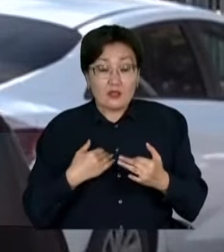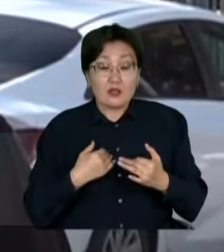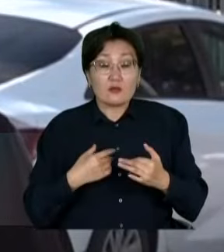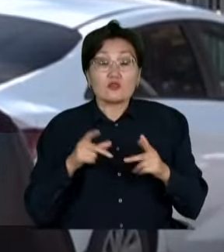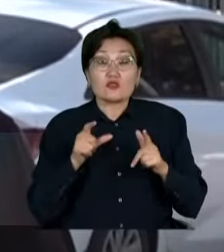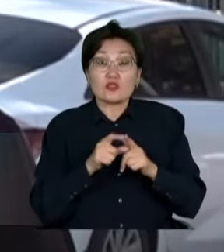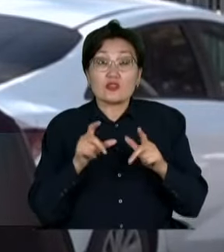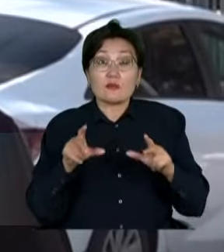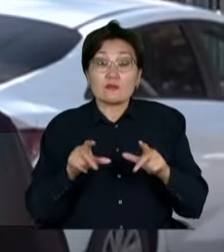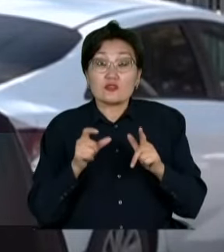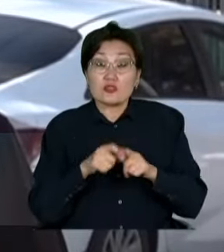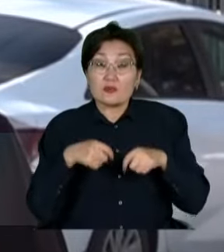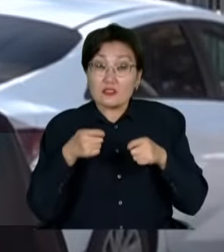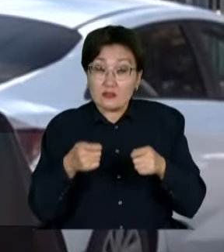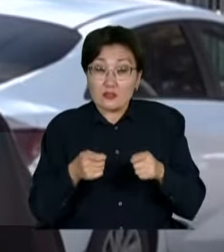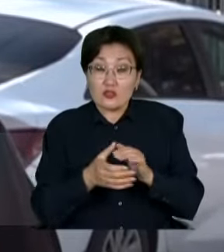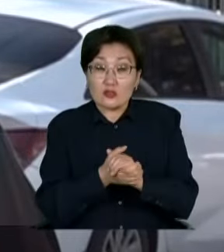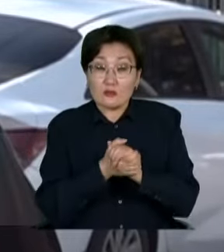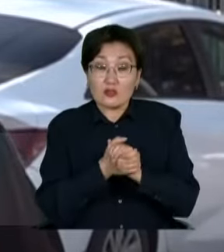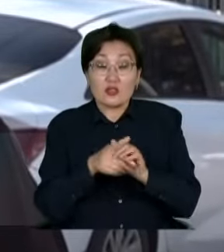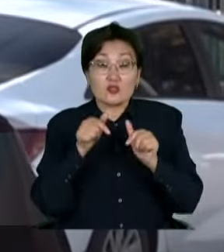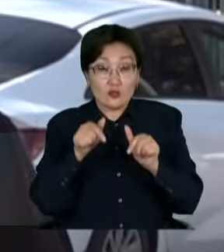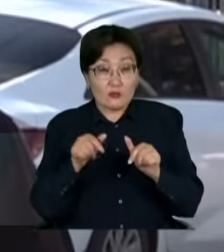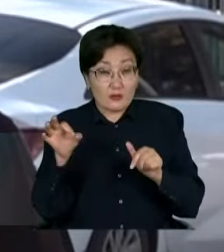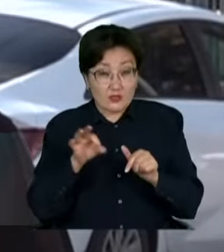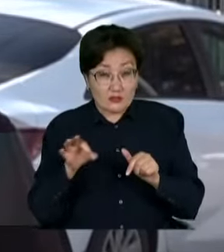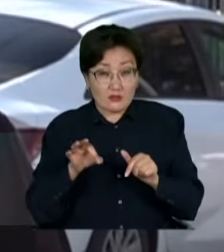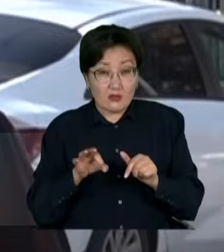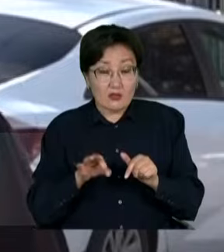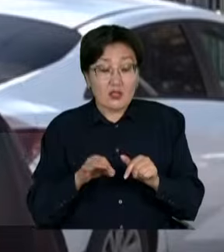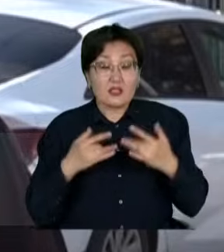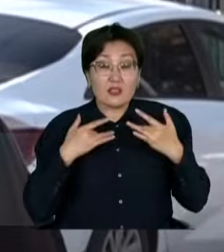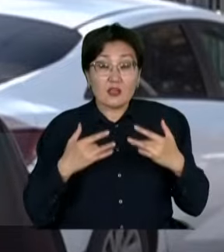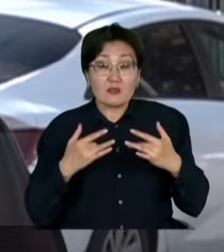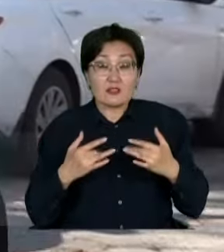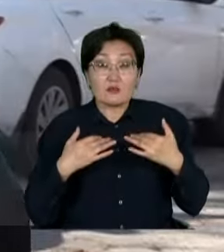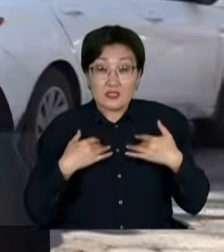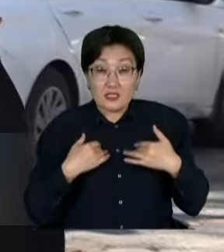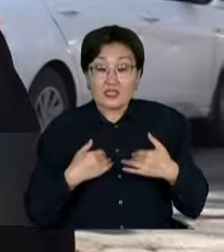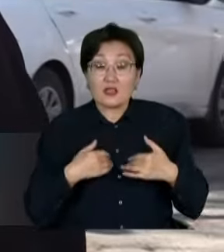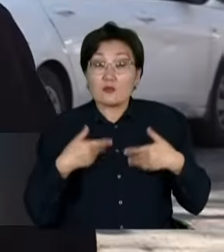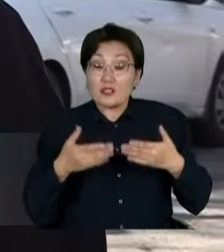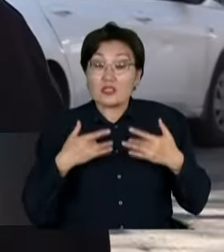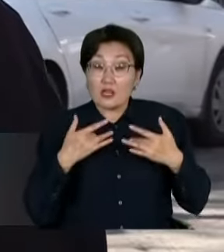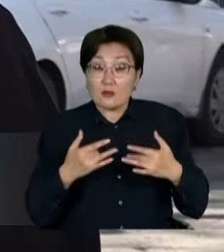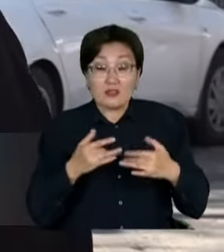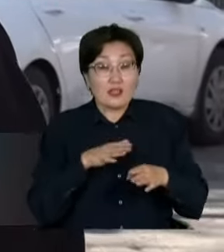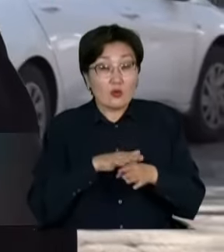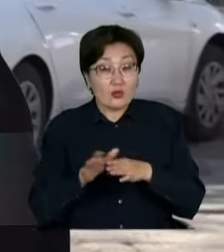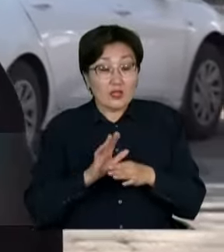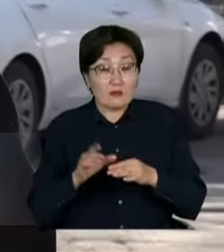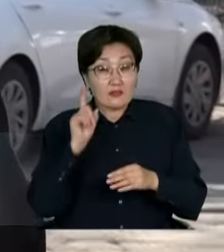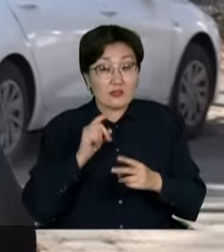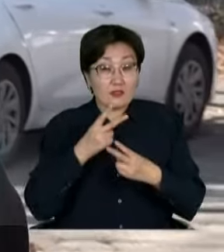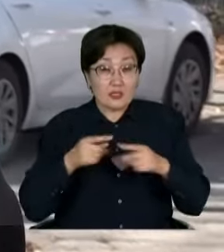бізге қол ұстасып, сөз берген сол жерде ол талаптардың ешқайсы орындалған жоқ. Временный изолятор дейді, ұстау изоляторында